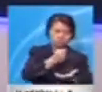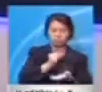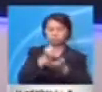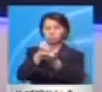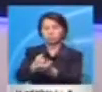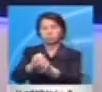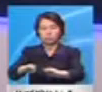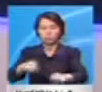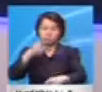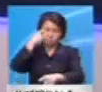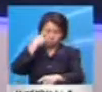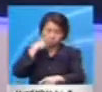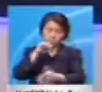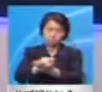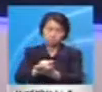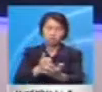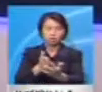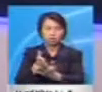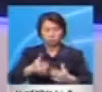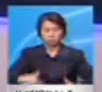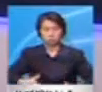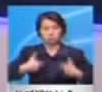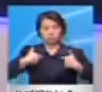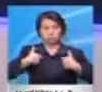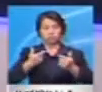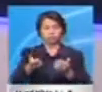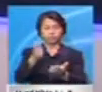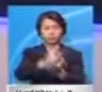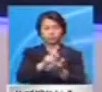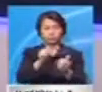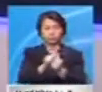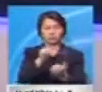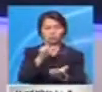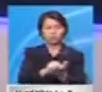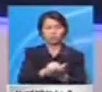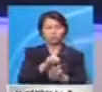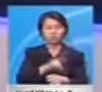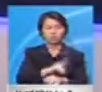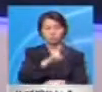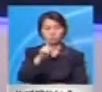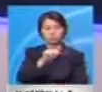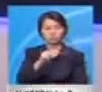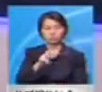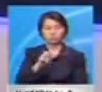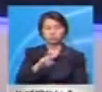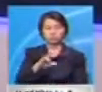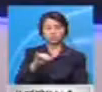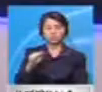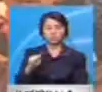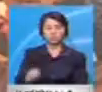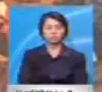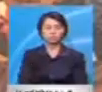kanak-kanak Malang tersebut meneruskan kehidupan laporannya bersama wartawan Zaira Sri Zakaria